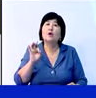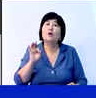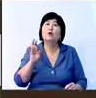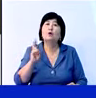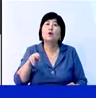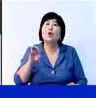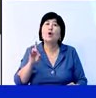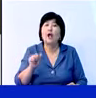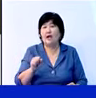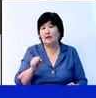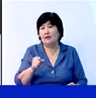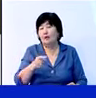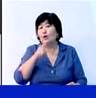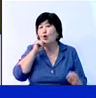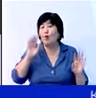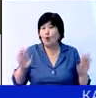құс,